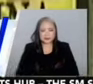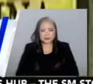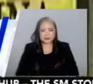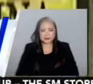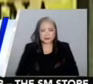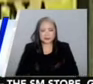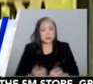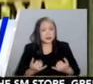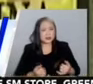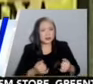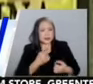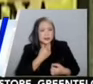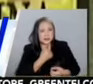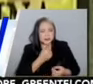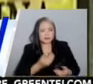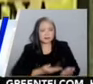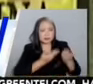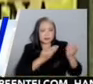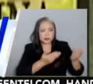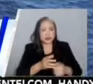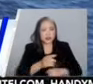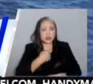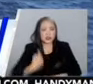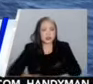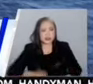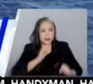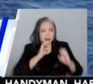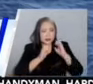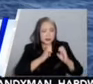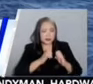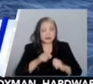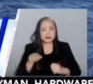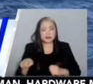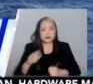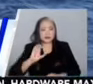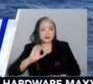pahayag na ito ng PCG at mga mangingisda, pero wala pa silang ibinibigay na sagot.